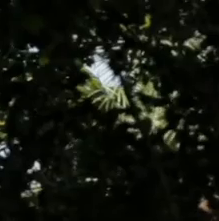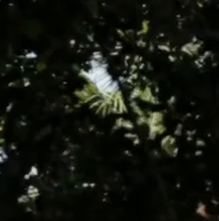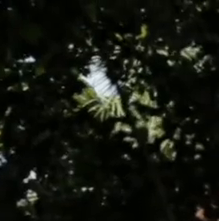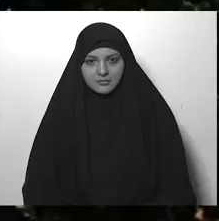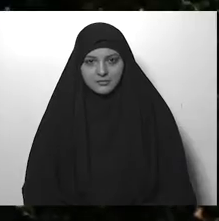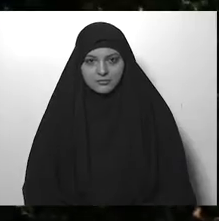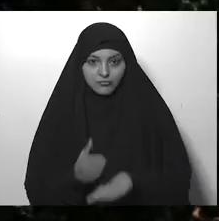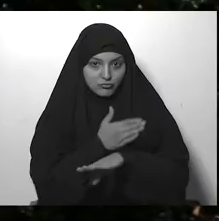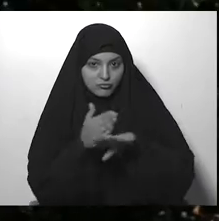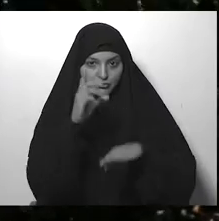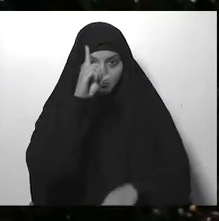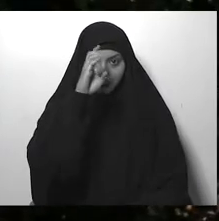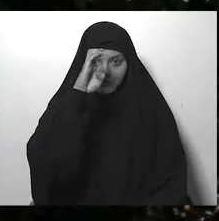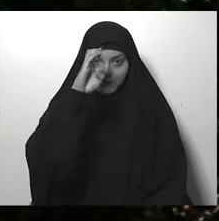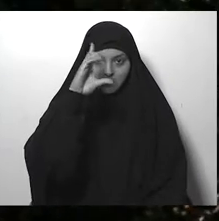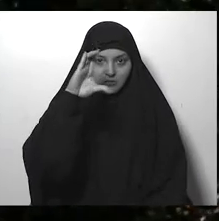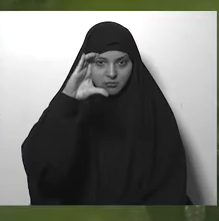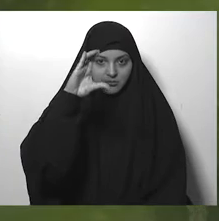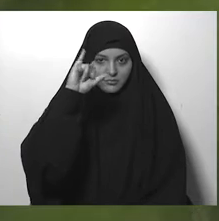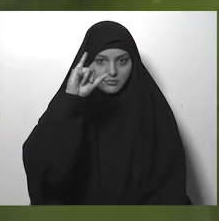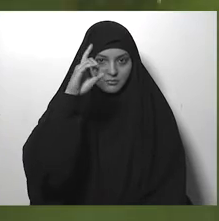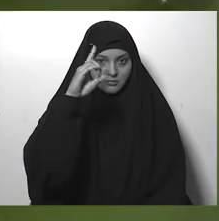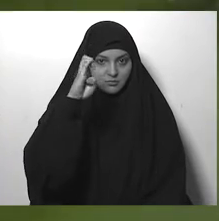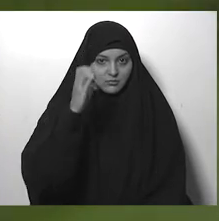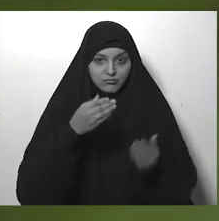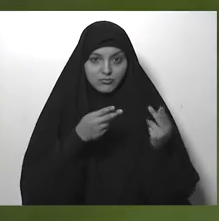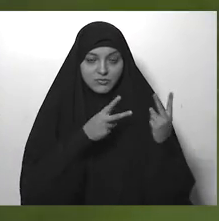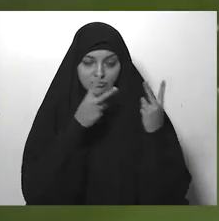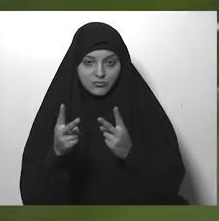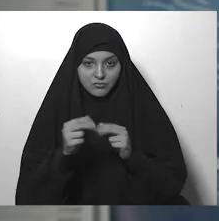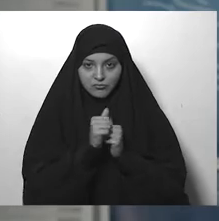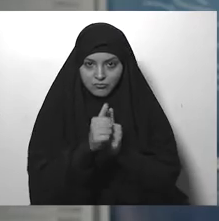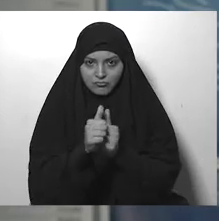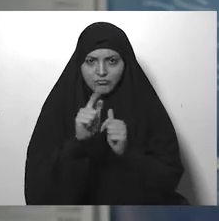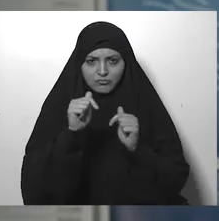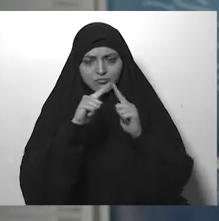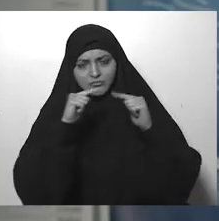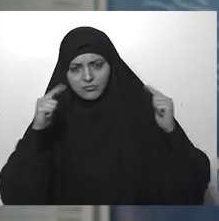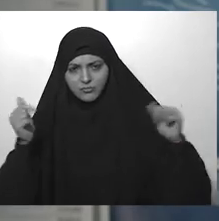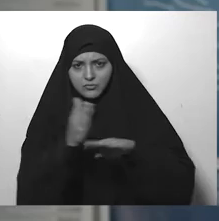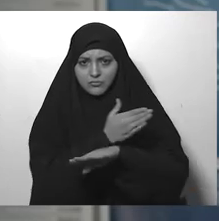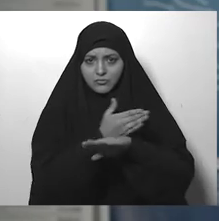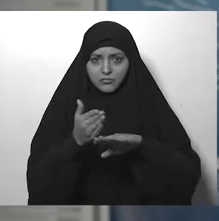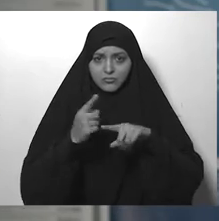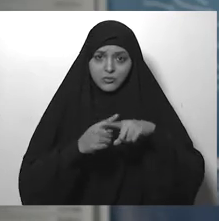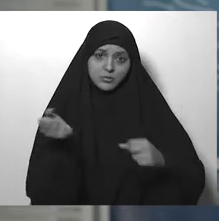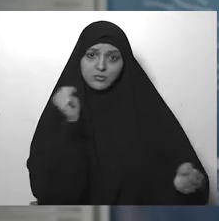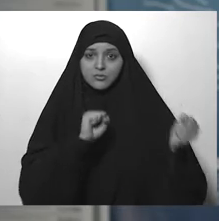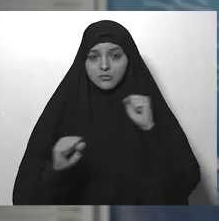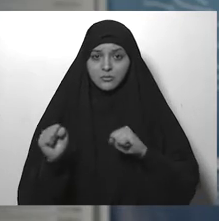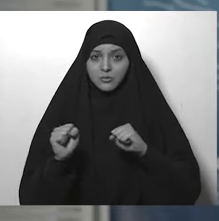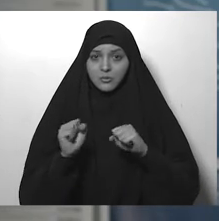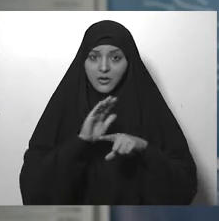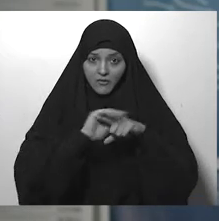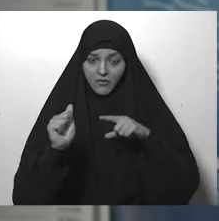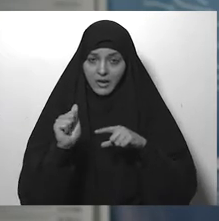je dis ça et bien la suite d'une série de projets et d'actions à mener